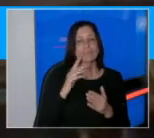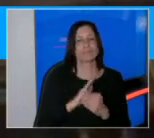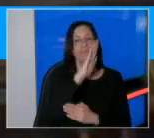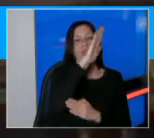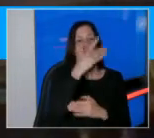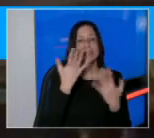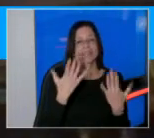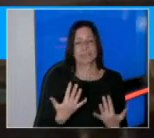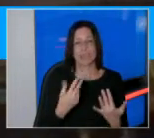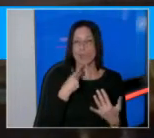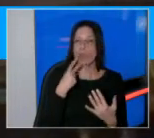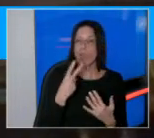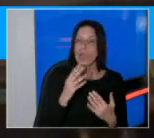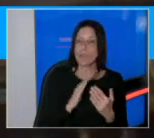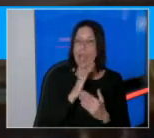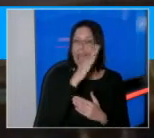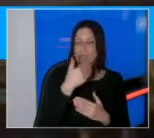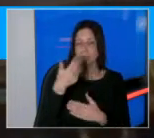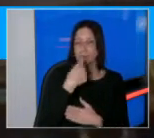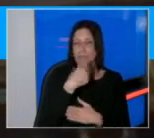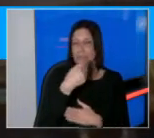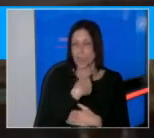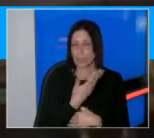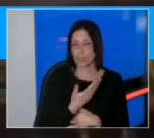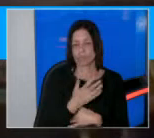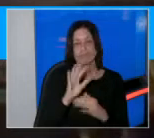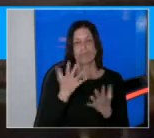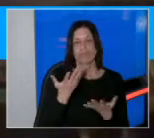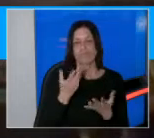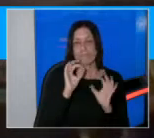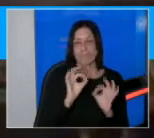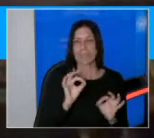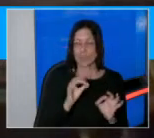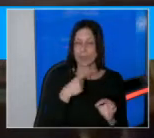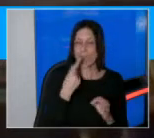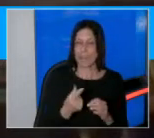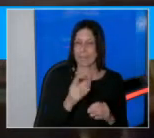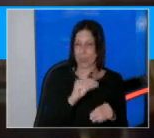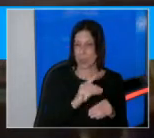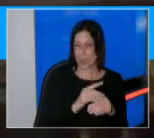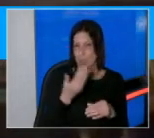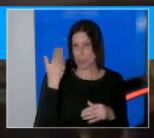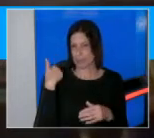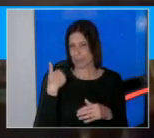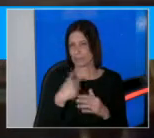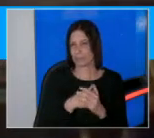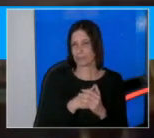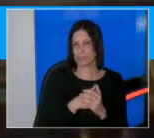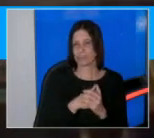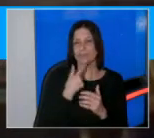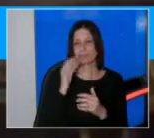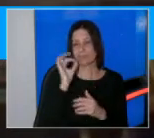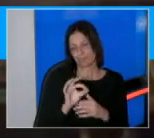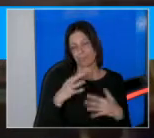במספרים, אנחנו רואות עלייה בפניות, ואם זה בדיוק אמר הדוקטור,